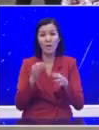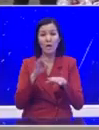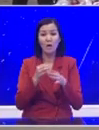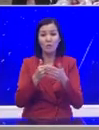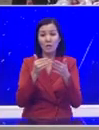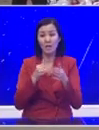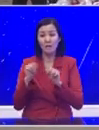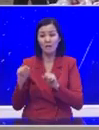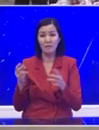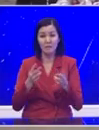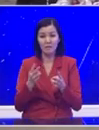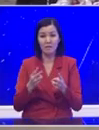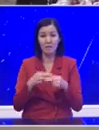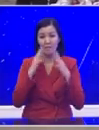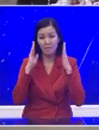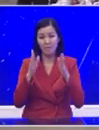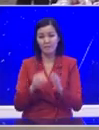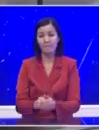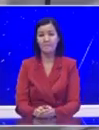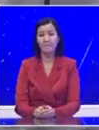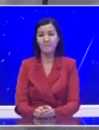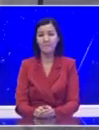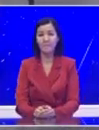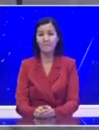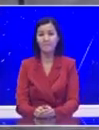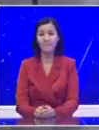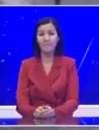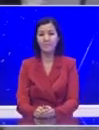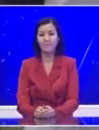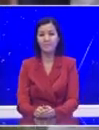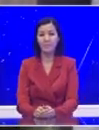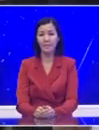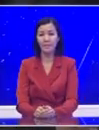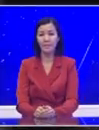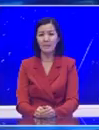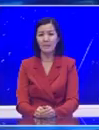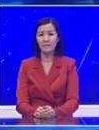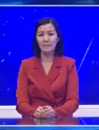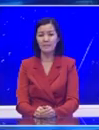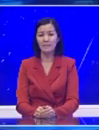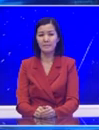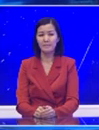қосқан әрбір тұрғынның үлесі болар еді. Меруерт Қыдырбайқызы, Нұржан Мұханов, Жетісу телеарнасы.